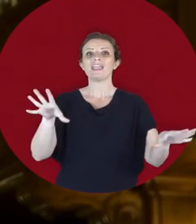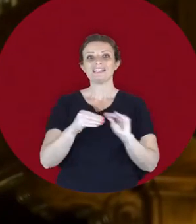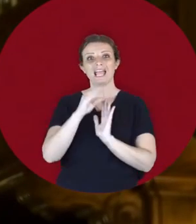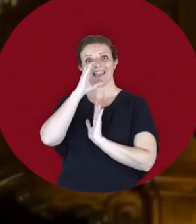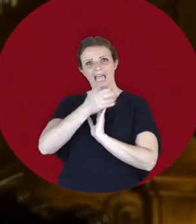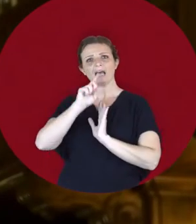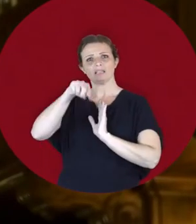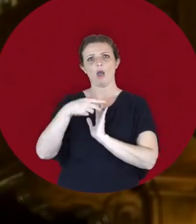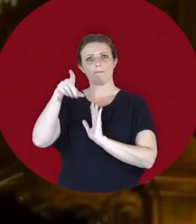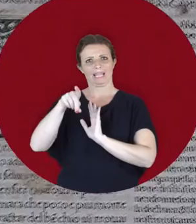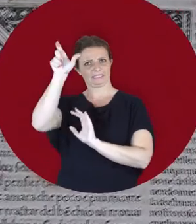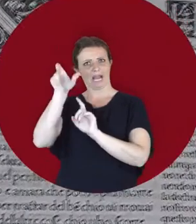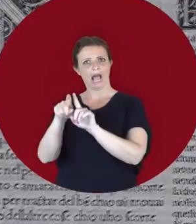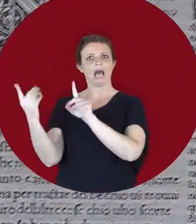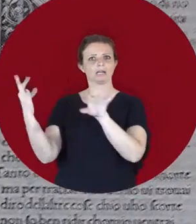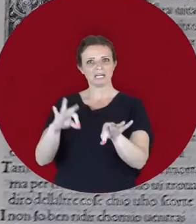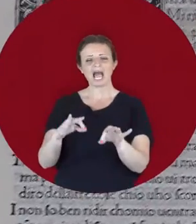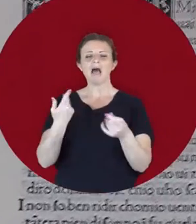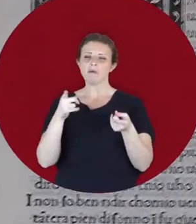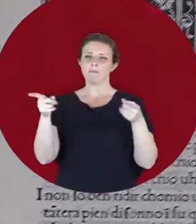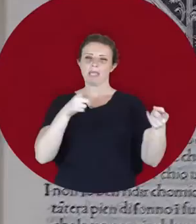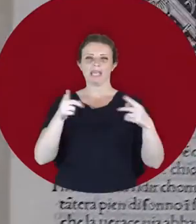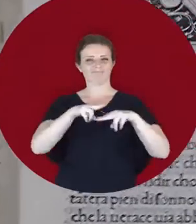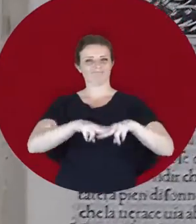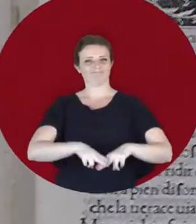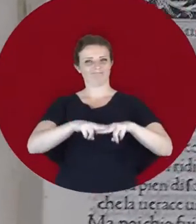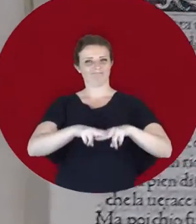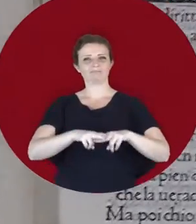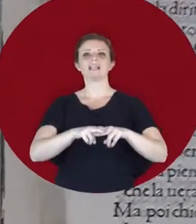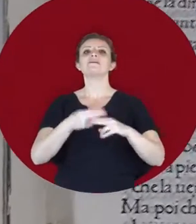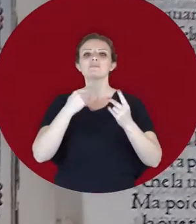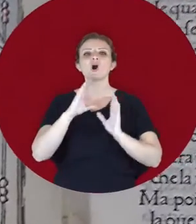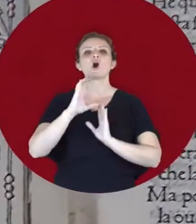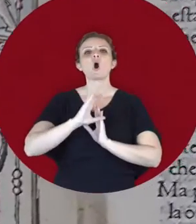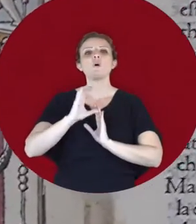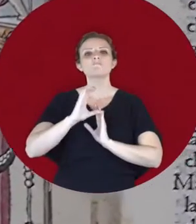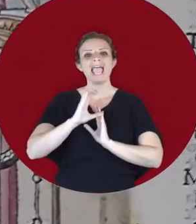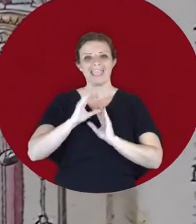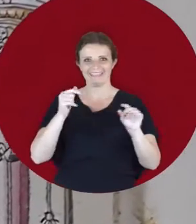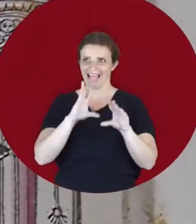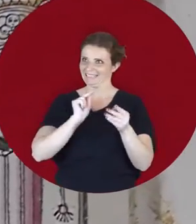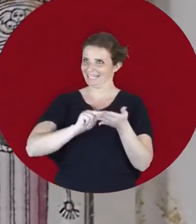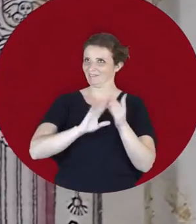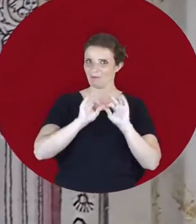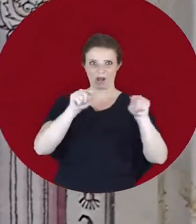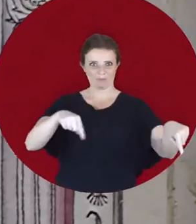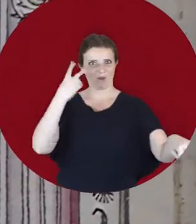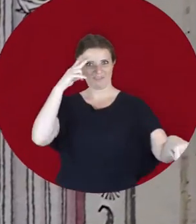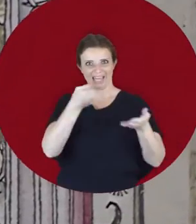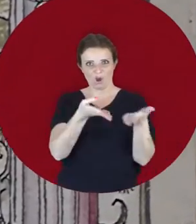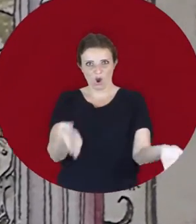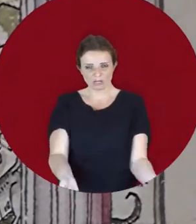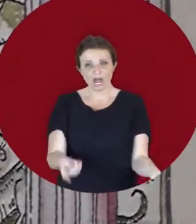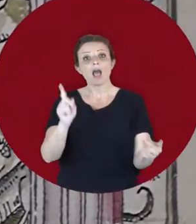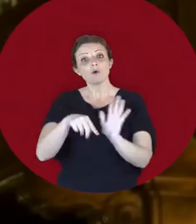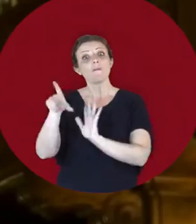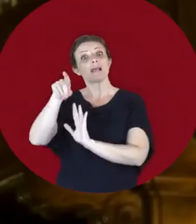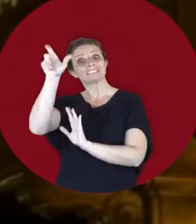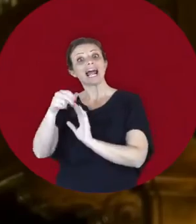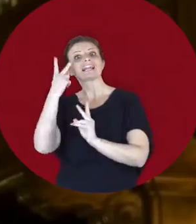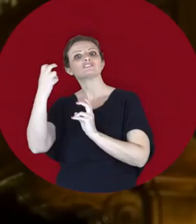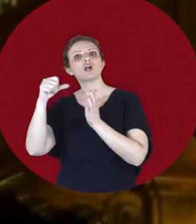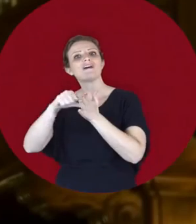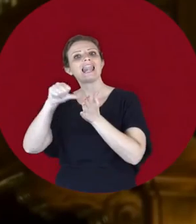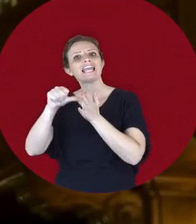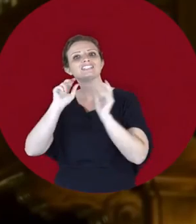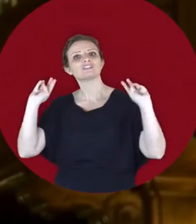di Petrarca, Dante che si fermerà per alcuni anni e scriverà una parte della sua commedia proprio qui a Verona, e Petrarca